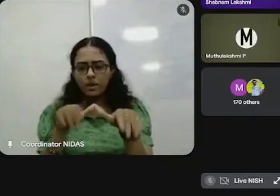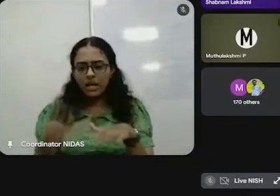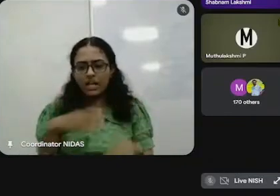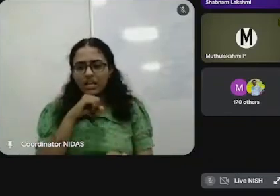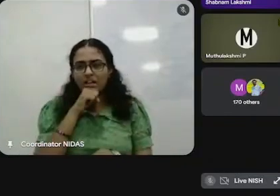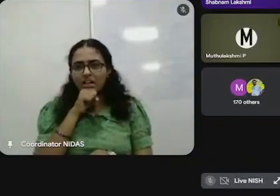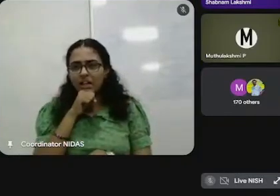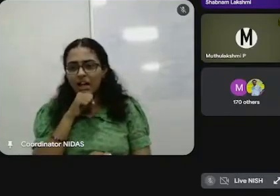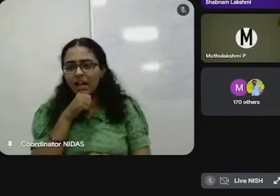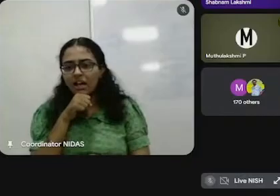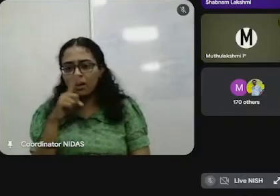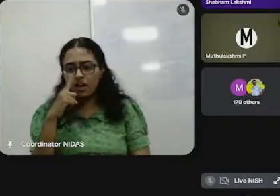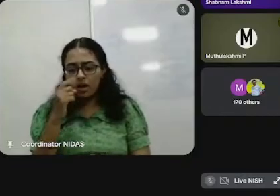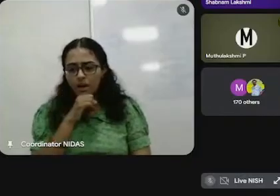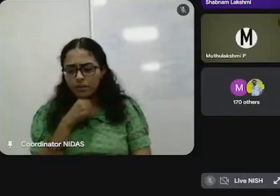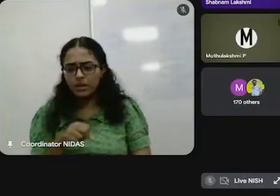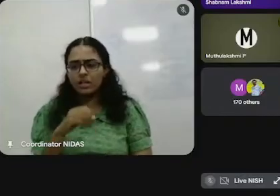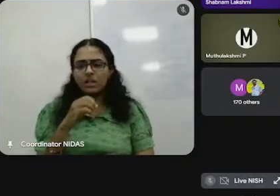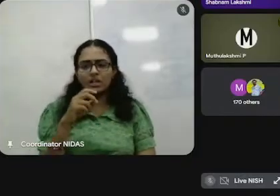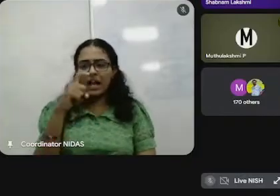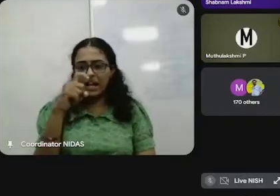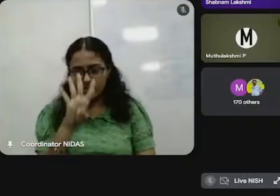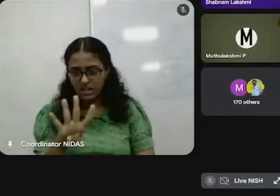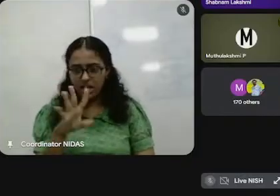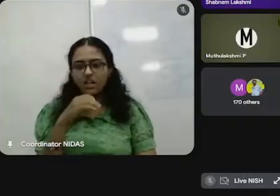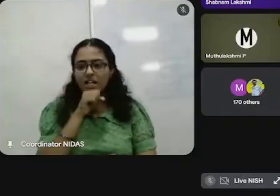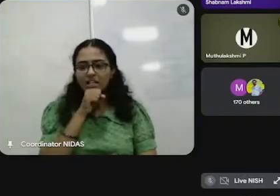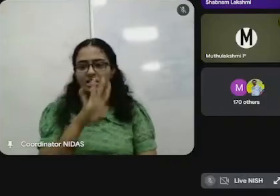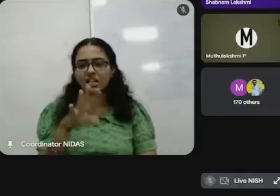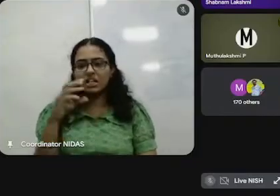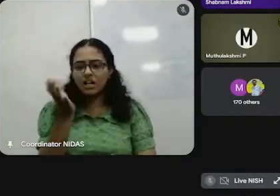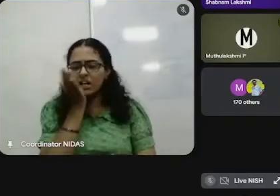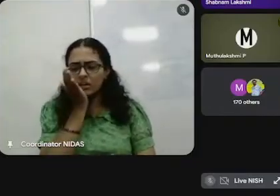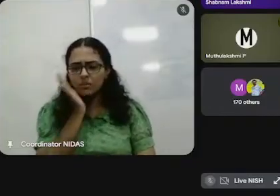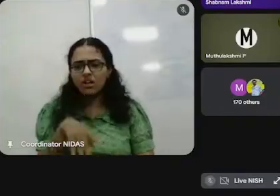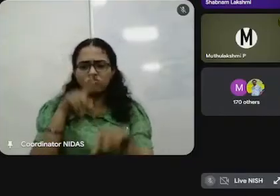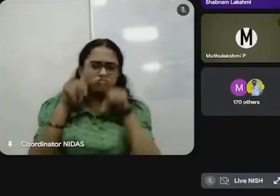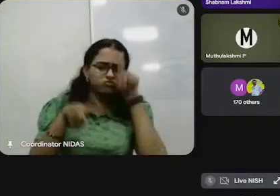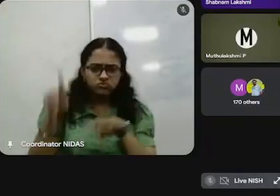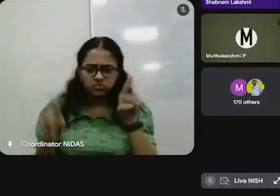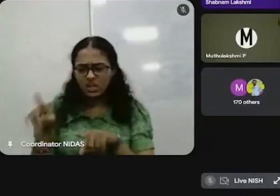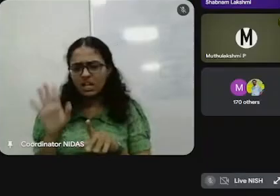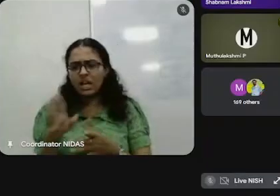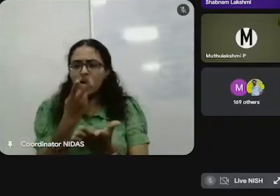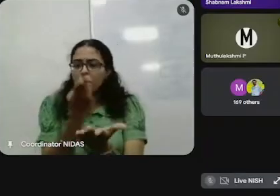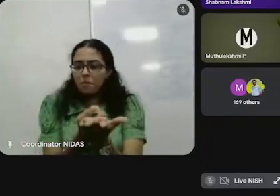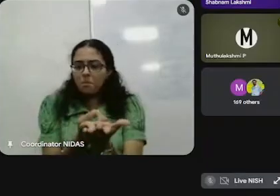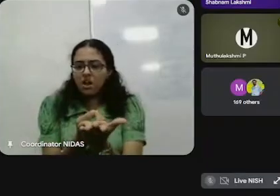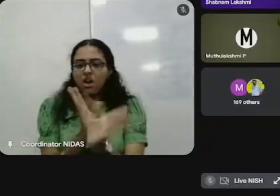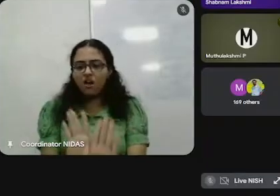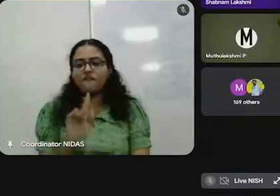മദറിന് 74 വയസ്സുള്ള ഗ്രാൻഡ് മദറിന് ഡയബറ്റീസ് ഉണ്ട്, ബ്ലഡ് റിഡൻ ആണ് ആള്, അതുപോലെ ഫ്ലക്ച്വേറ്റിംഗ് ഷുഗർ ലെവൽ കാണിക്കുന്നുണ്ട്, ഹൈപ്പോഗ്ലൈസീമിയ അഡ്മിറ്റ്